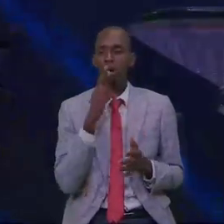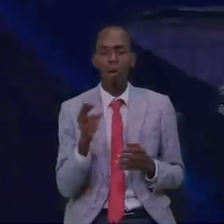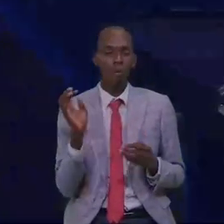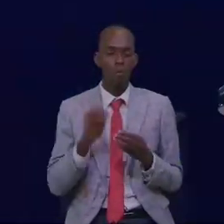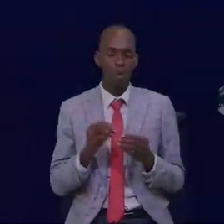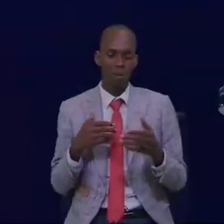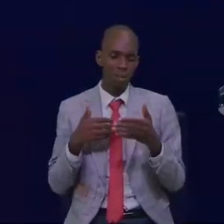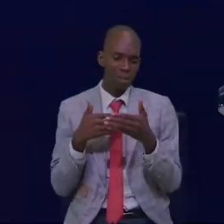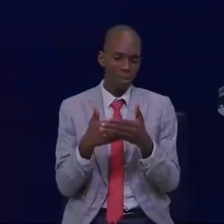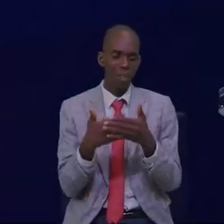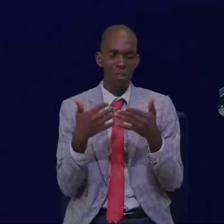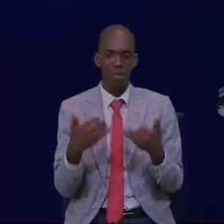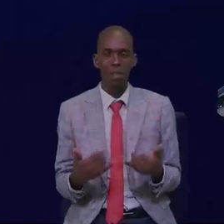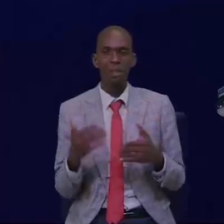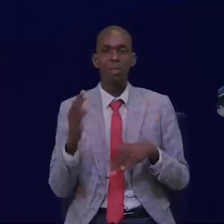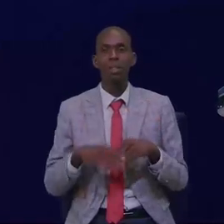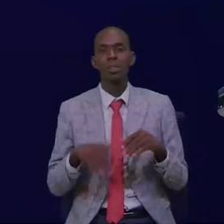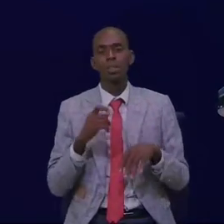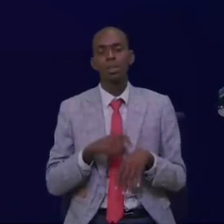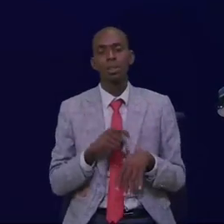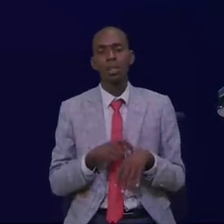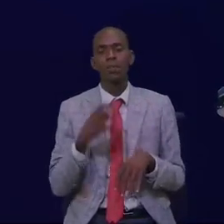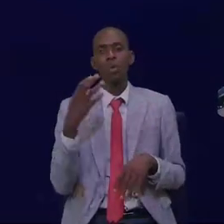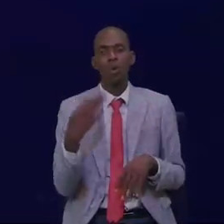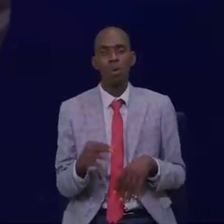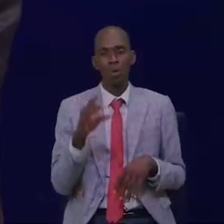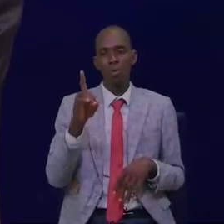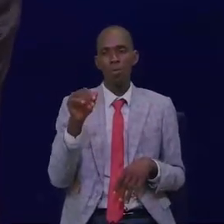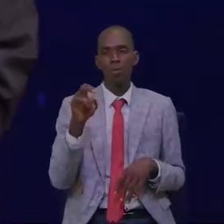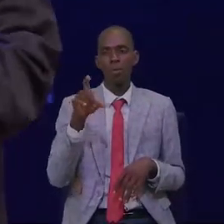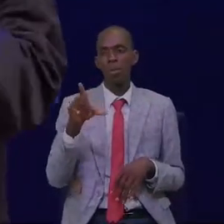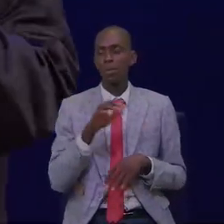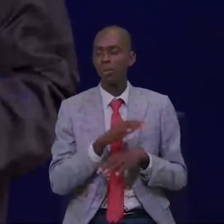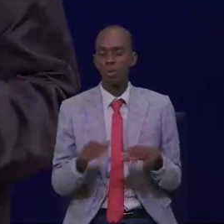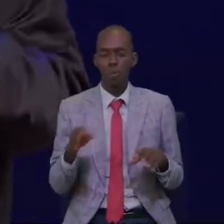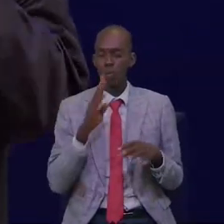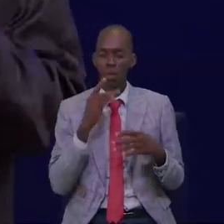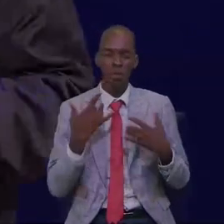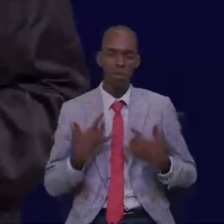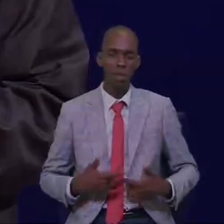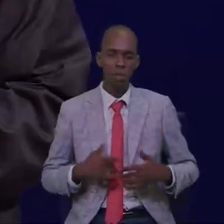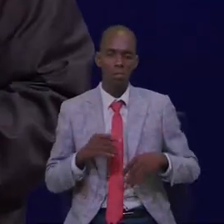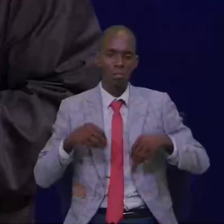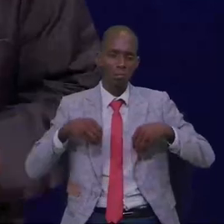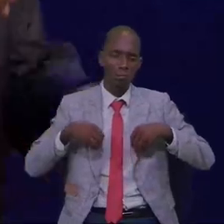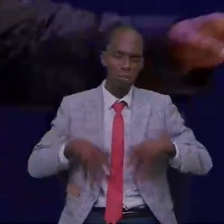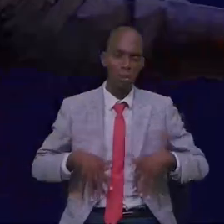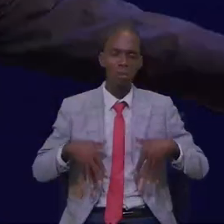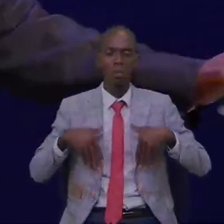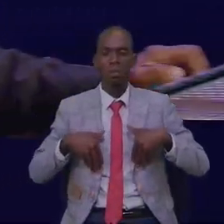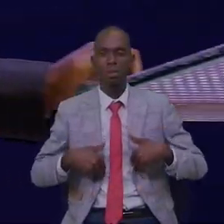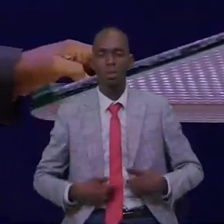Ne dormez pas, ne somnolez pas, ne soyez pas lents, ne regardez pas derrière en arrière parce que le